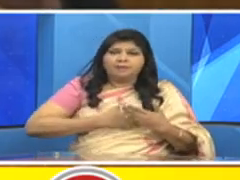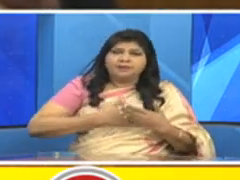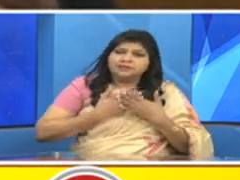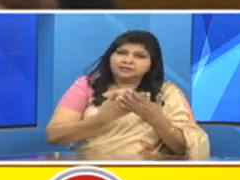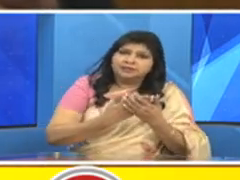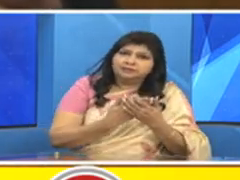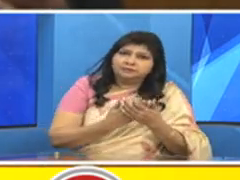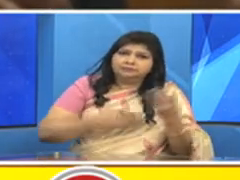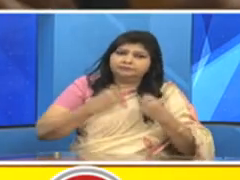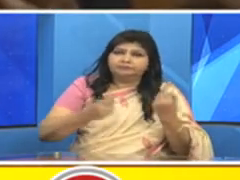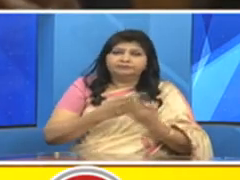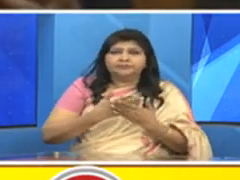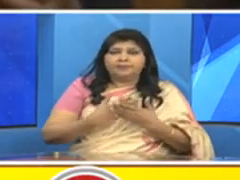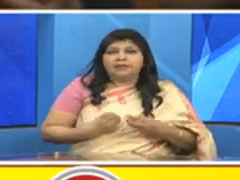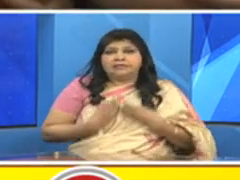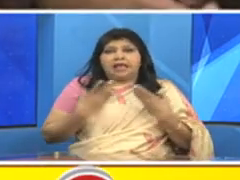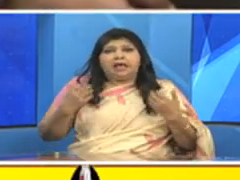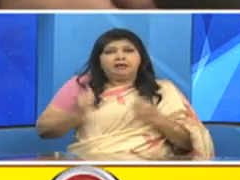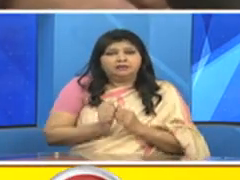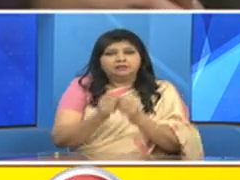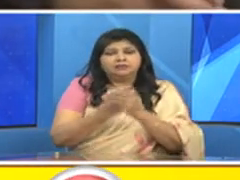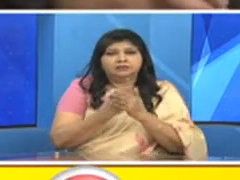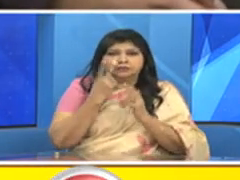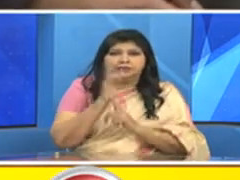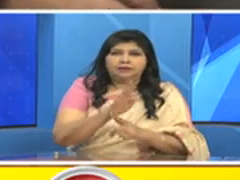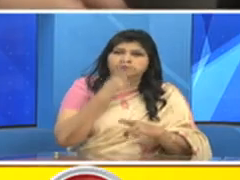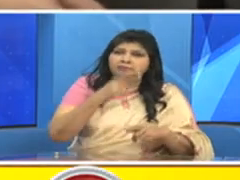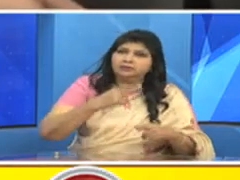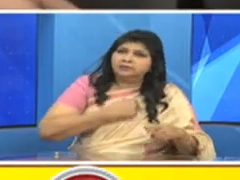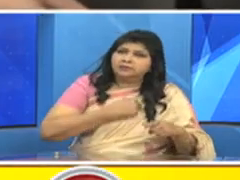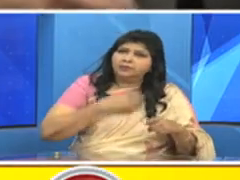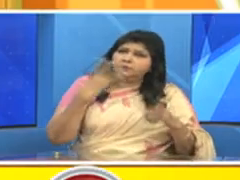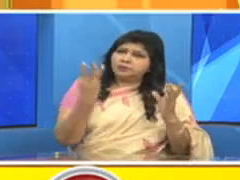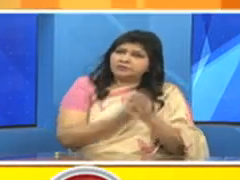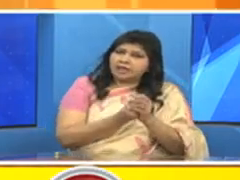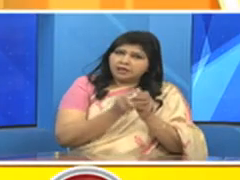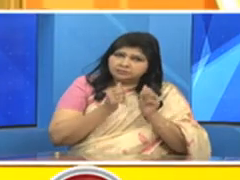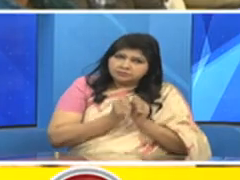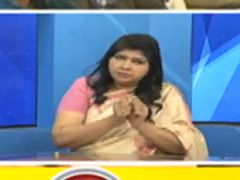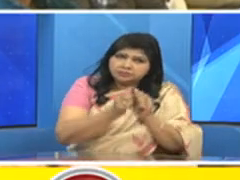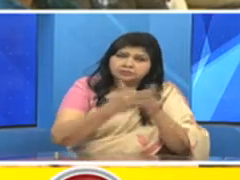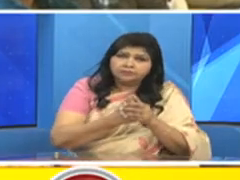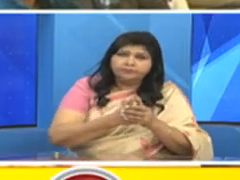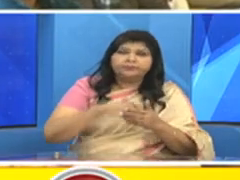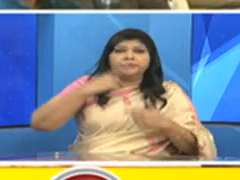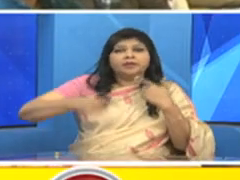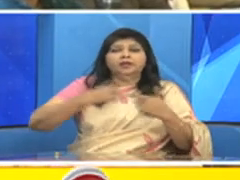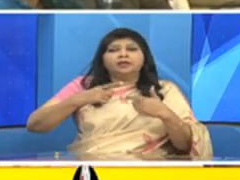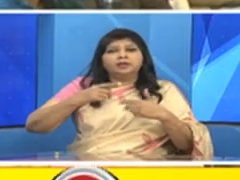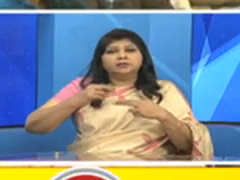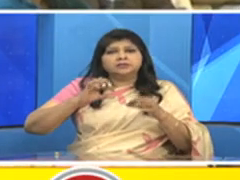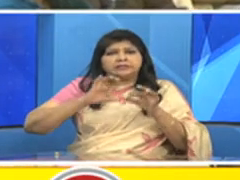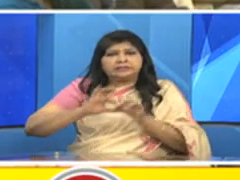और सहृदयता को भी प्रकट करता है। सभी को अपना मानकर चलना और एकजुटता